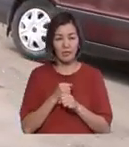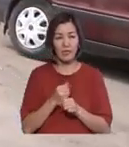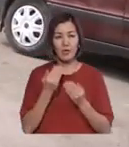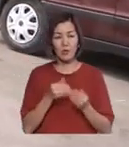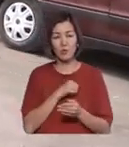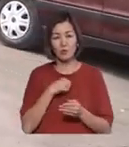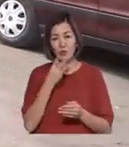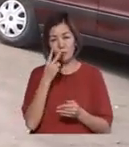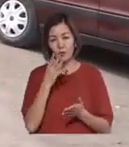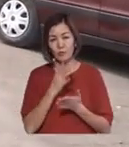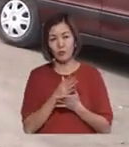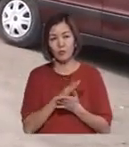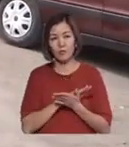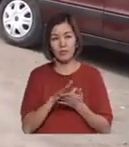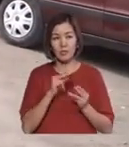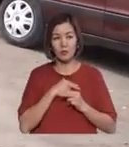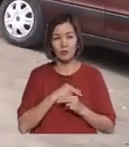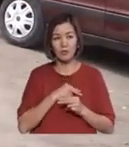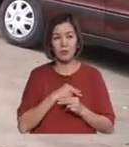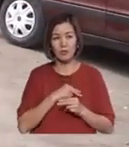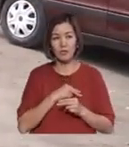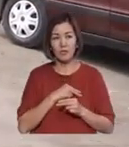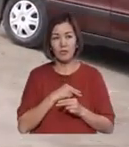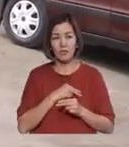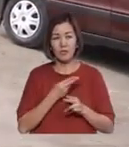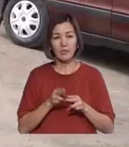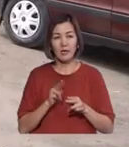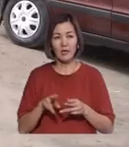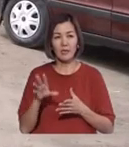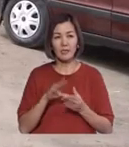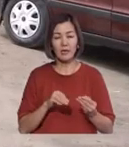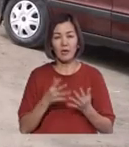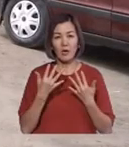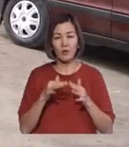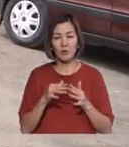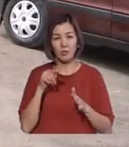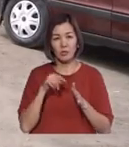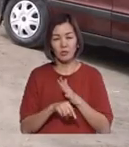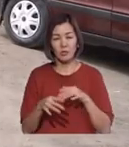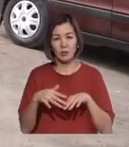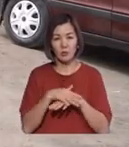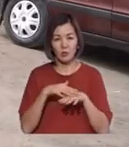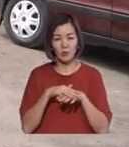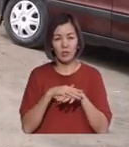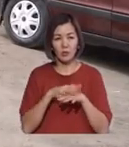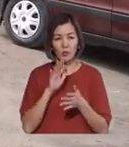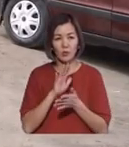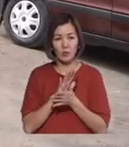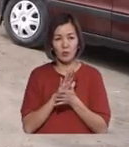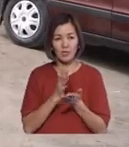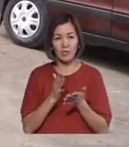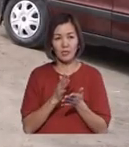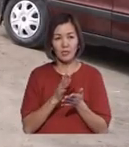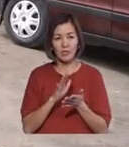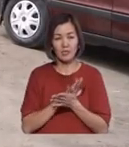көріп тұрғандай, тазалық жұмыстардың қарқыны қызу. Бұдан бөлек, Сарыөзек ауылындағы тұрғындардың ауласындағы қоқыстарды